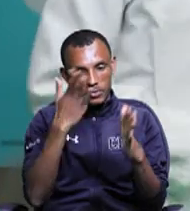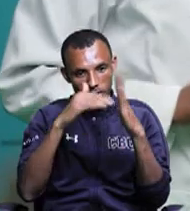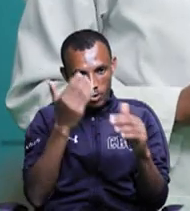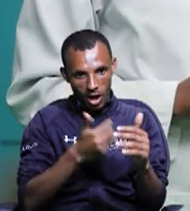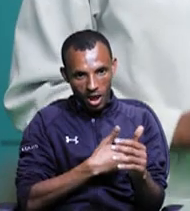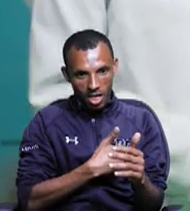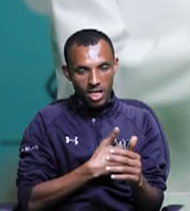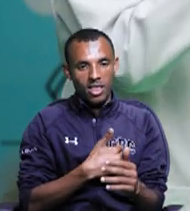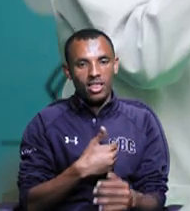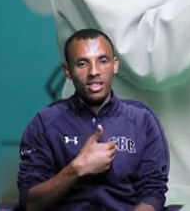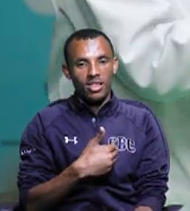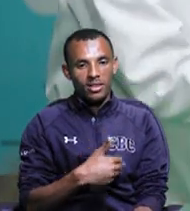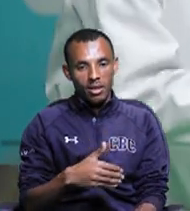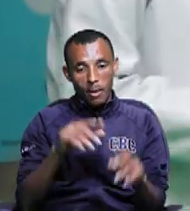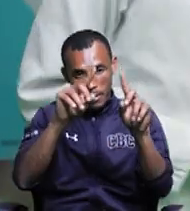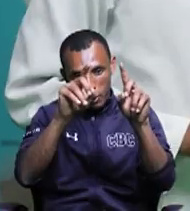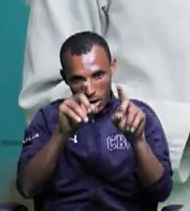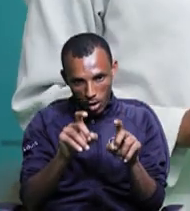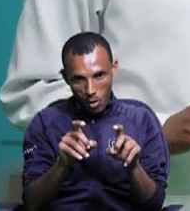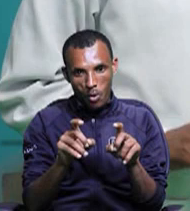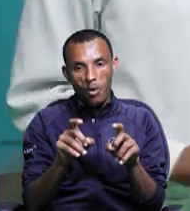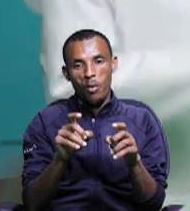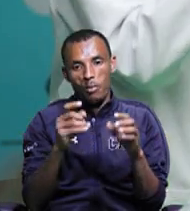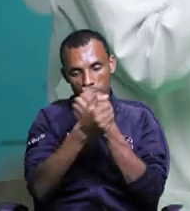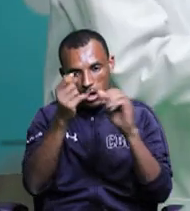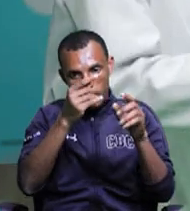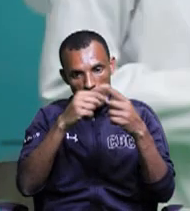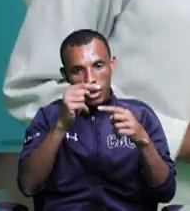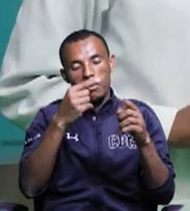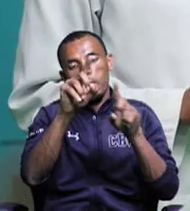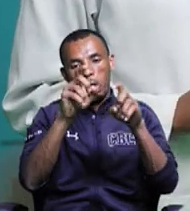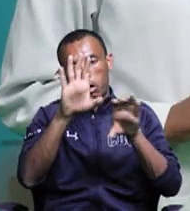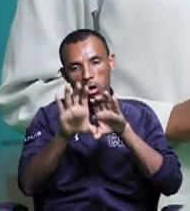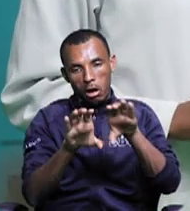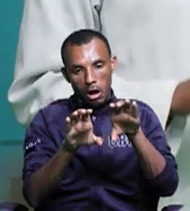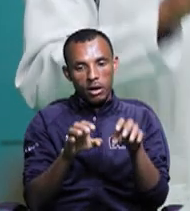ችግሩ አለ። ምርመራዊ ለችግሮቹ መፍትሄ ለማምጣት ምርመራዊ ይካሄዳል።